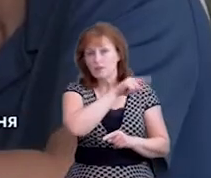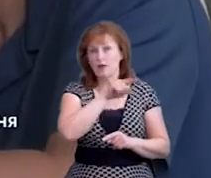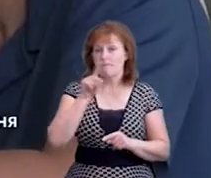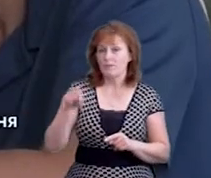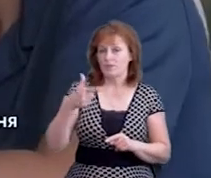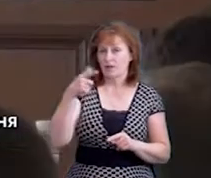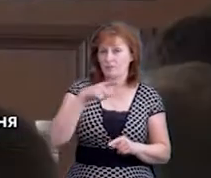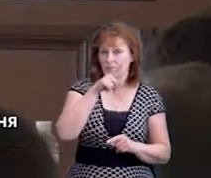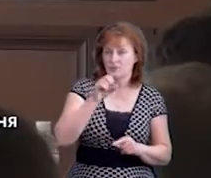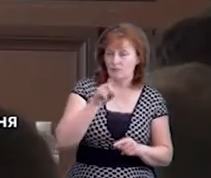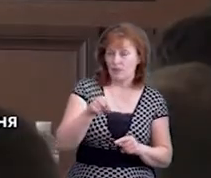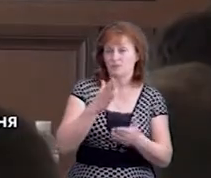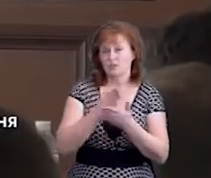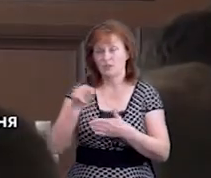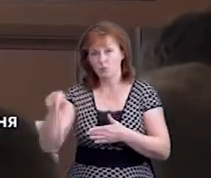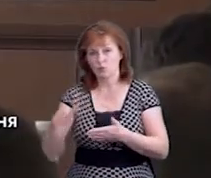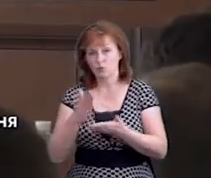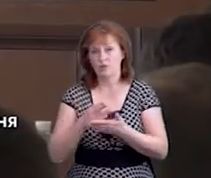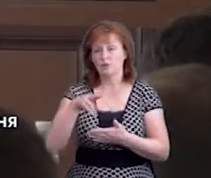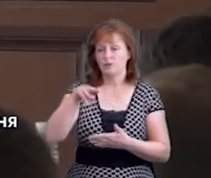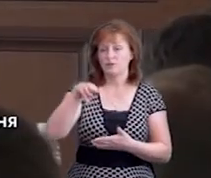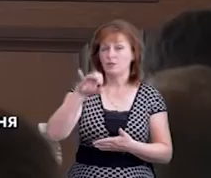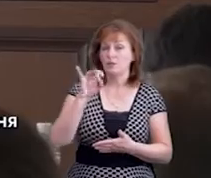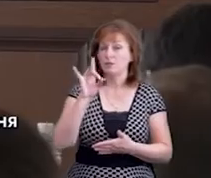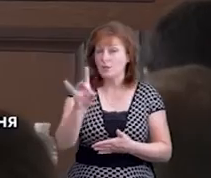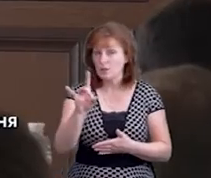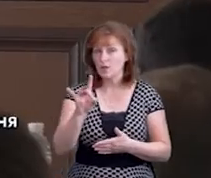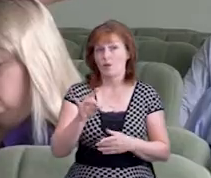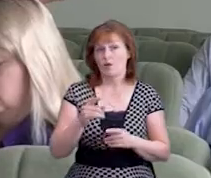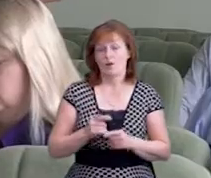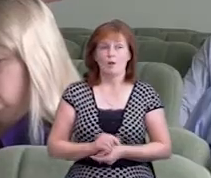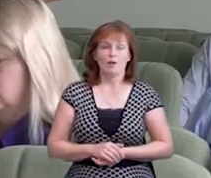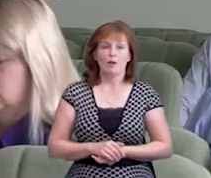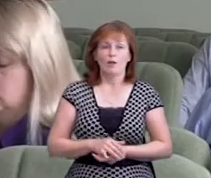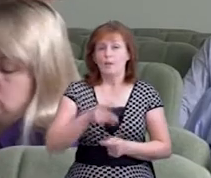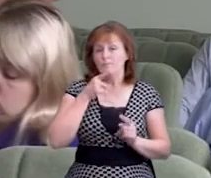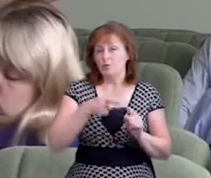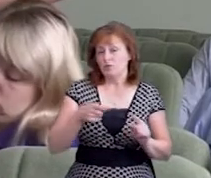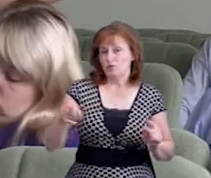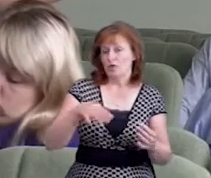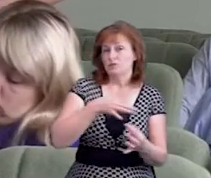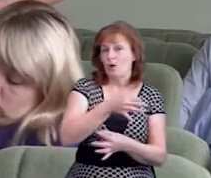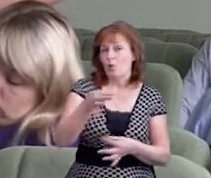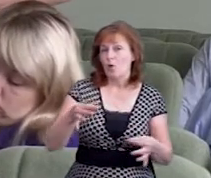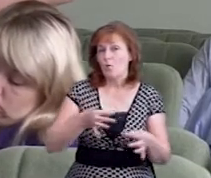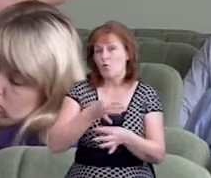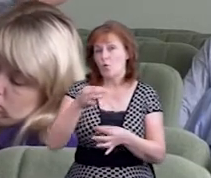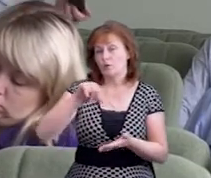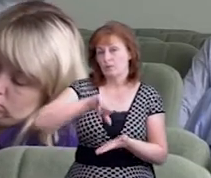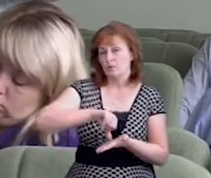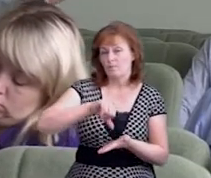є тір, і там є всі зали. Вопрос тільки в трибунах. Під час обговорення Микола Синиця,